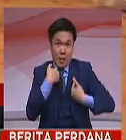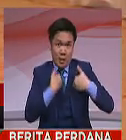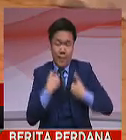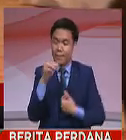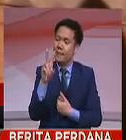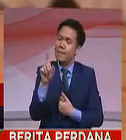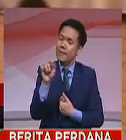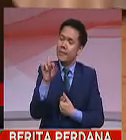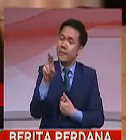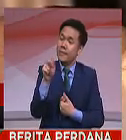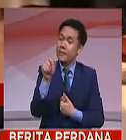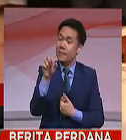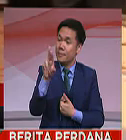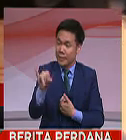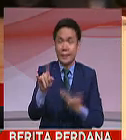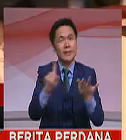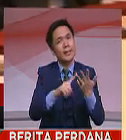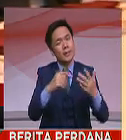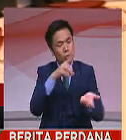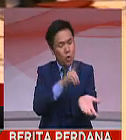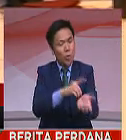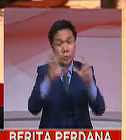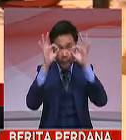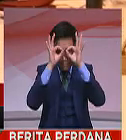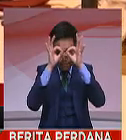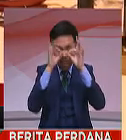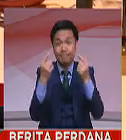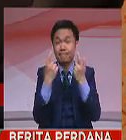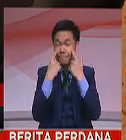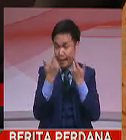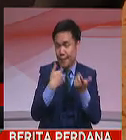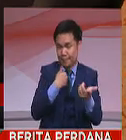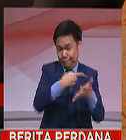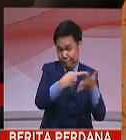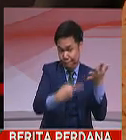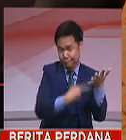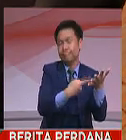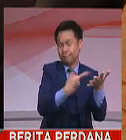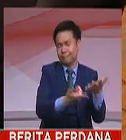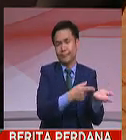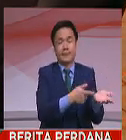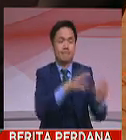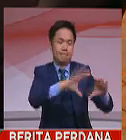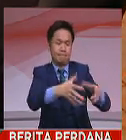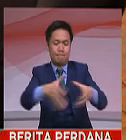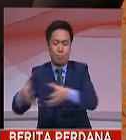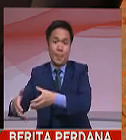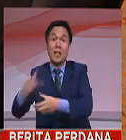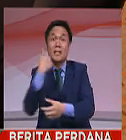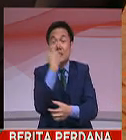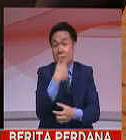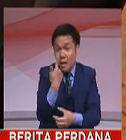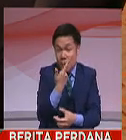Veterinary Malaysia dan Persatuan Optometris Malaysia. Bank itu turut menawarkan produk perusahaan kecil dan sederhana kepada ahli-ahli